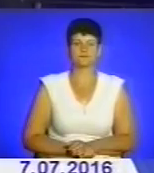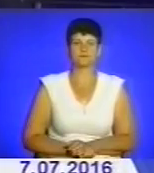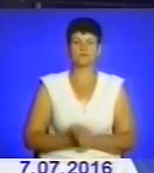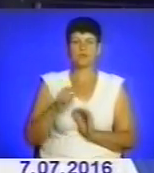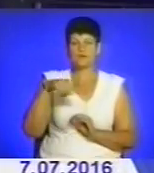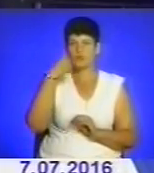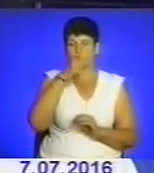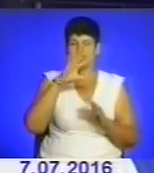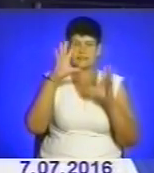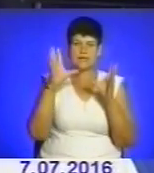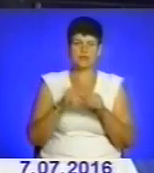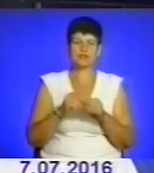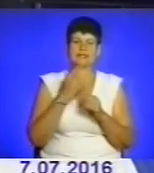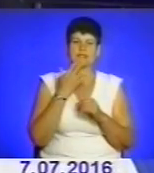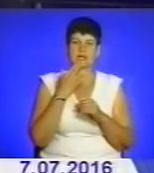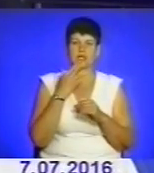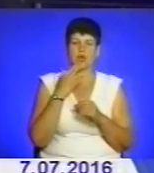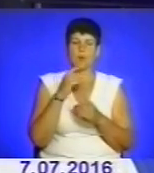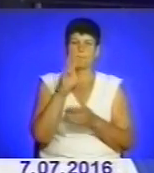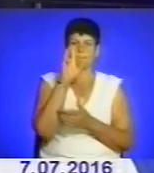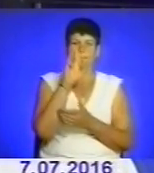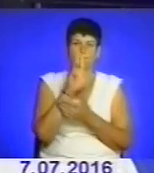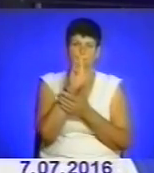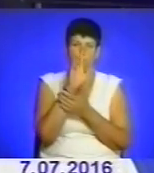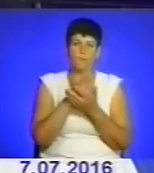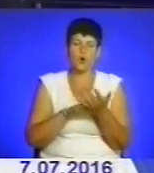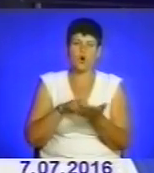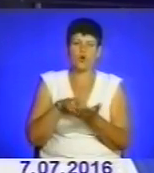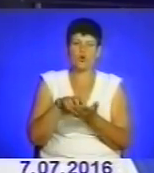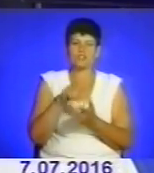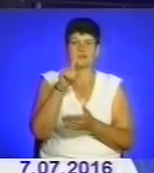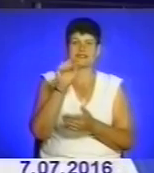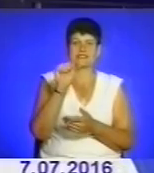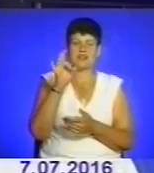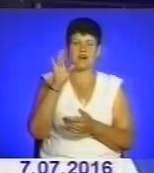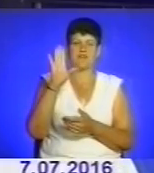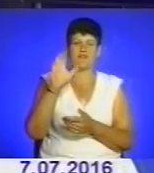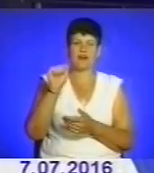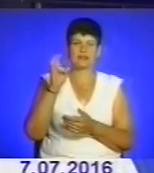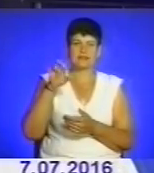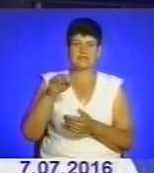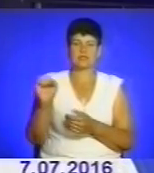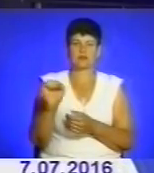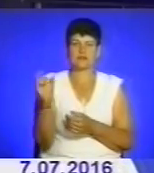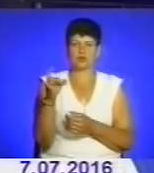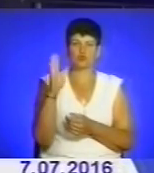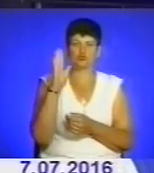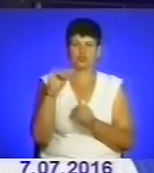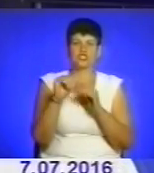Цього року загальнонаціональна проща до всесвітньо відомої святині Марійського духовного центру в Зарваниці Теребовлянського району